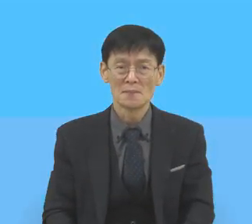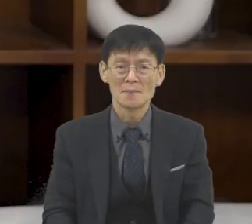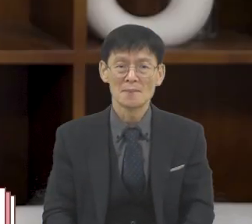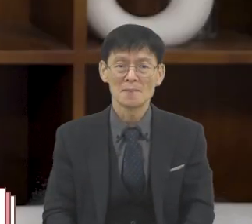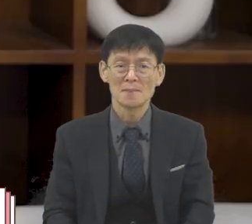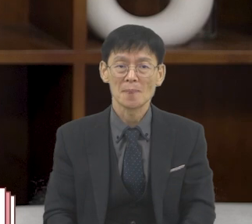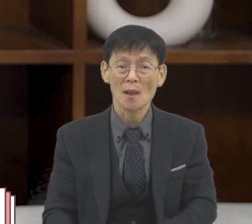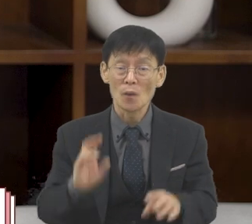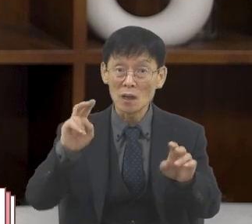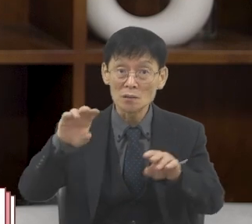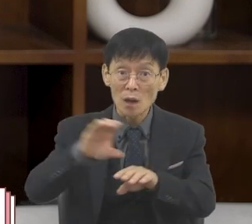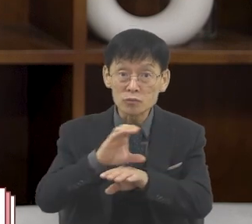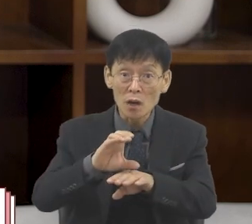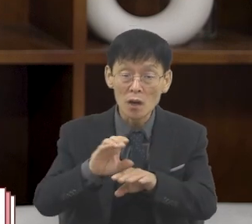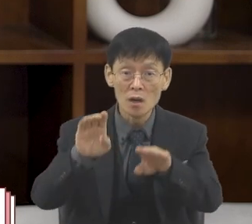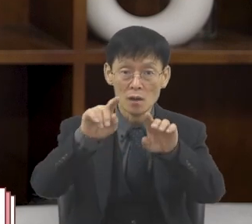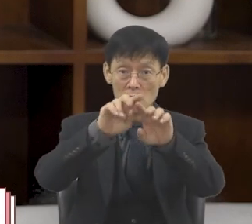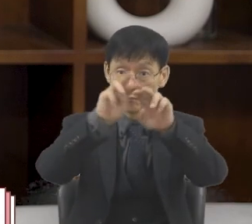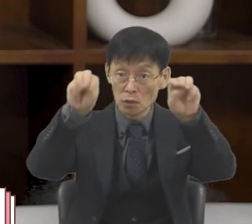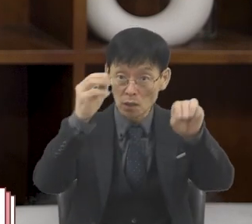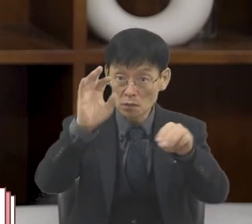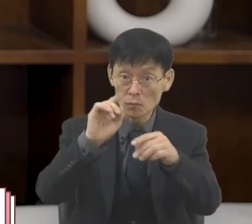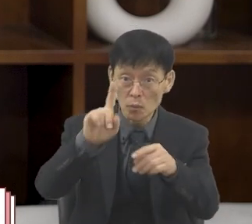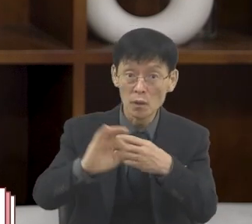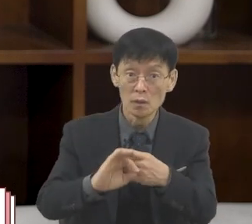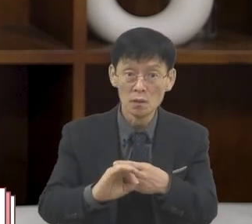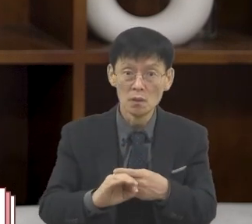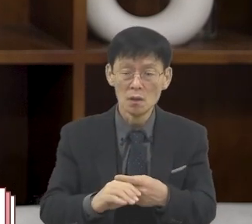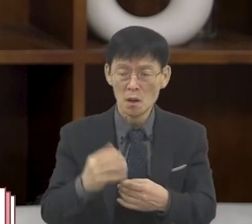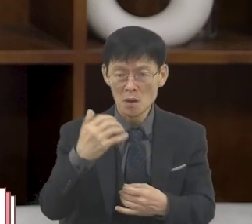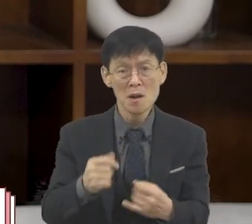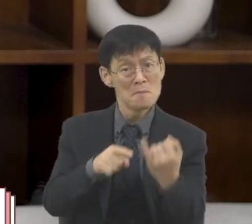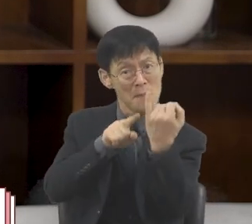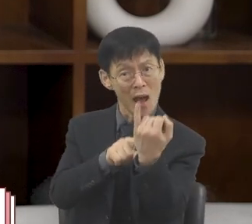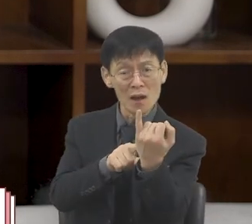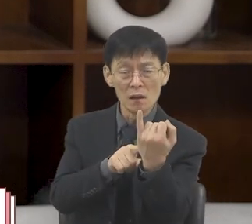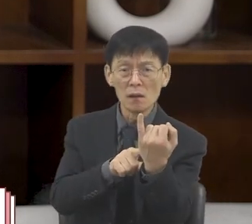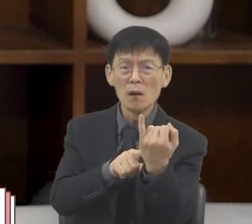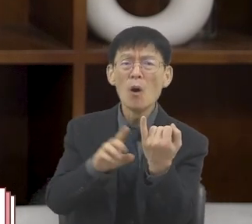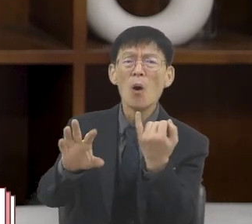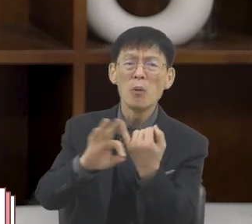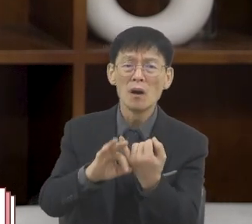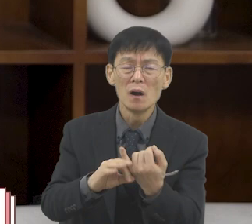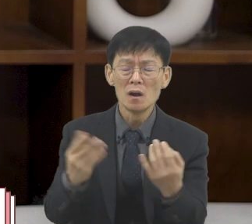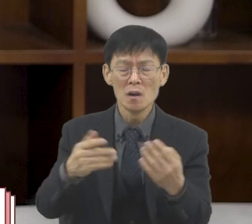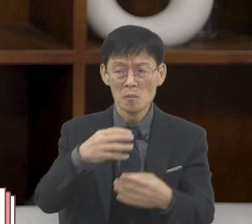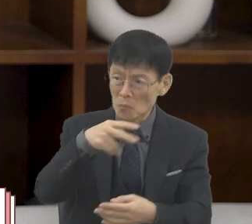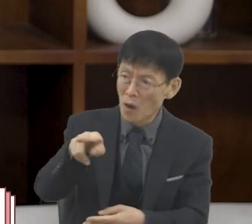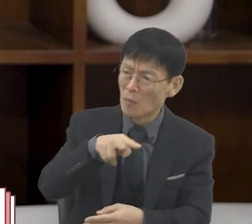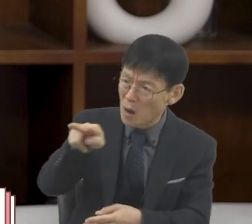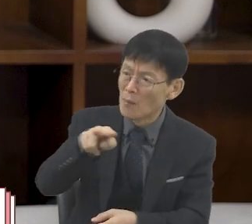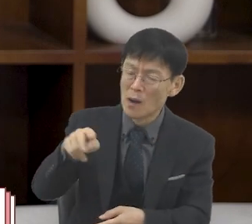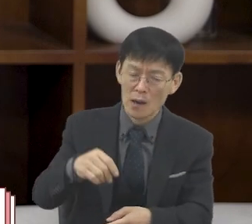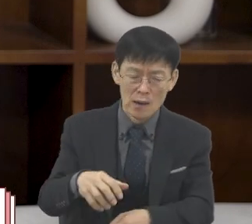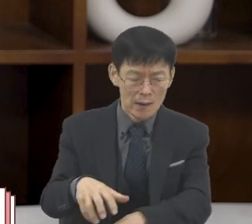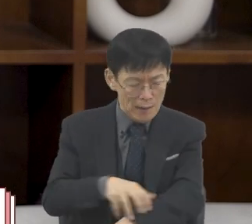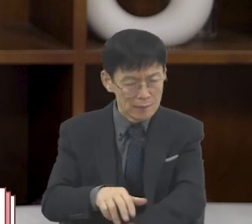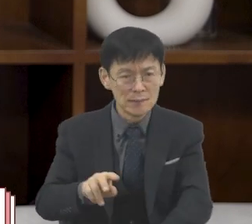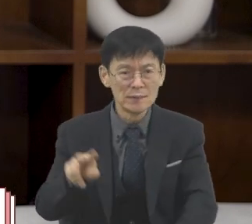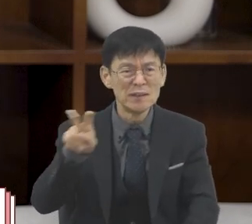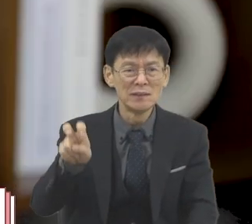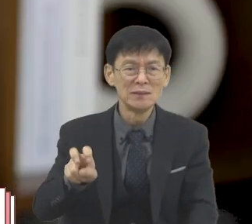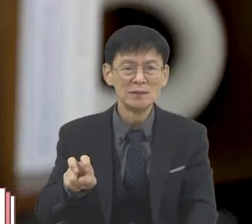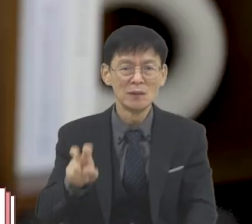그래. 회사에서 사용하는 컴퓨터의 배경화면으로 음란한 사진을 올려놓으면 일할 때마다 보게 돼서